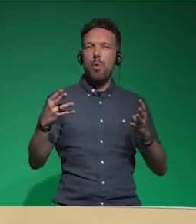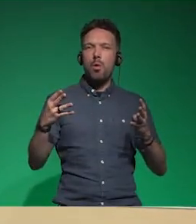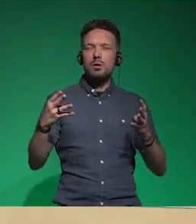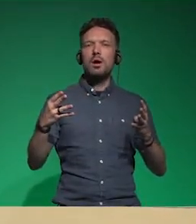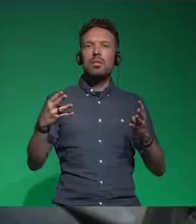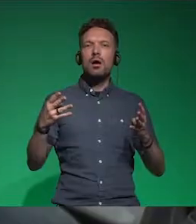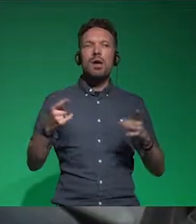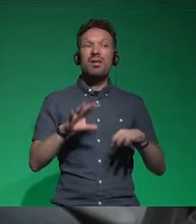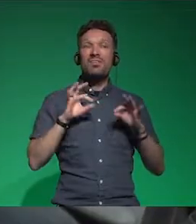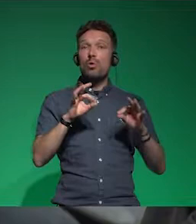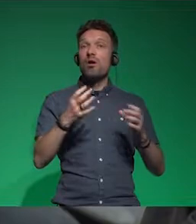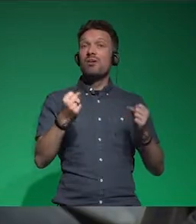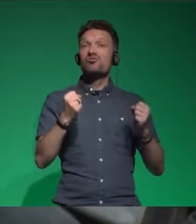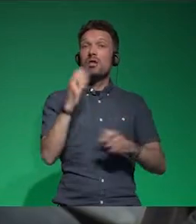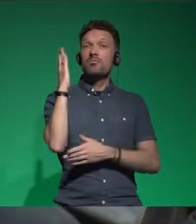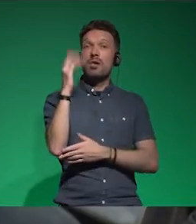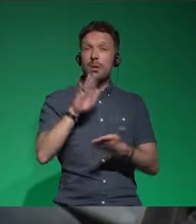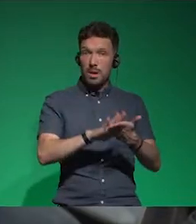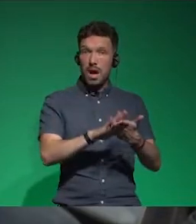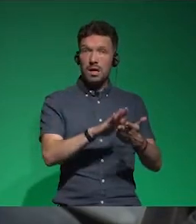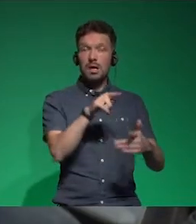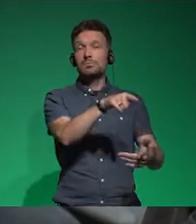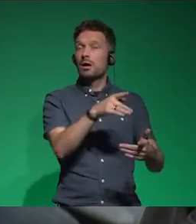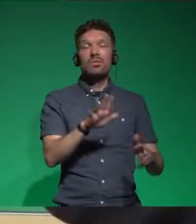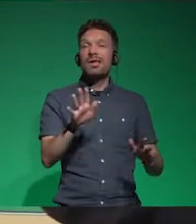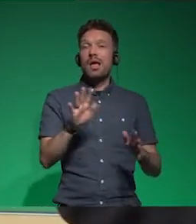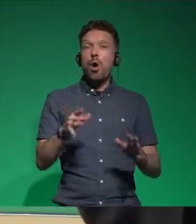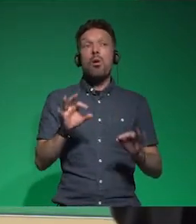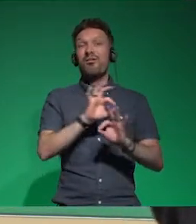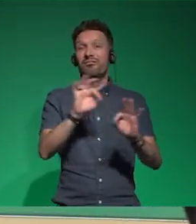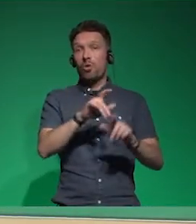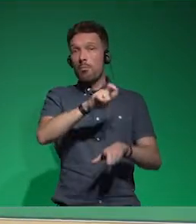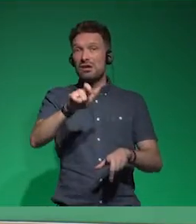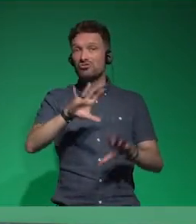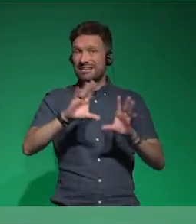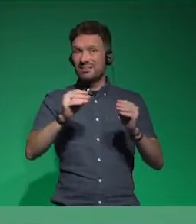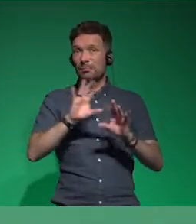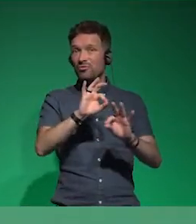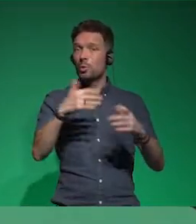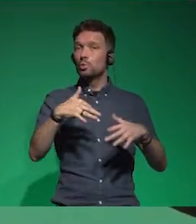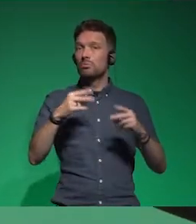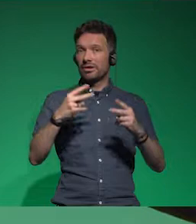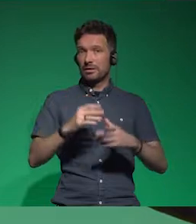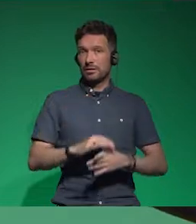nicht nur für die Stabilität von Wäldern, sondern insbesondere auch für uns Menschen insgesamt darstellt.